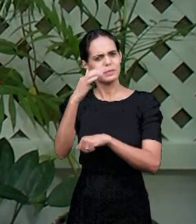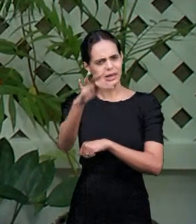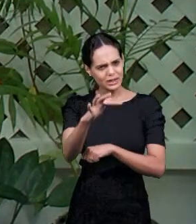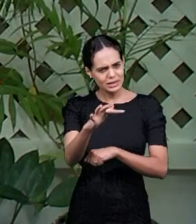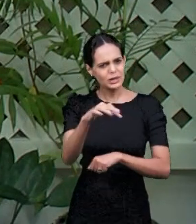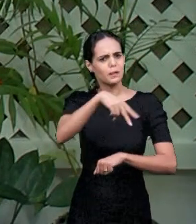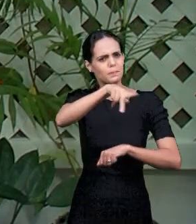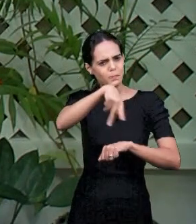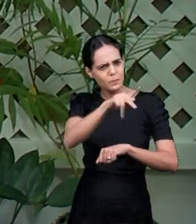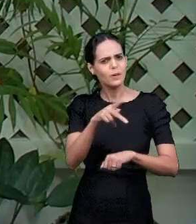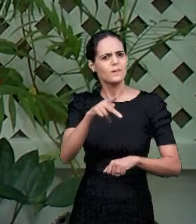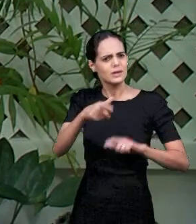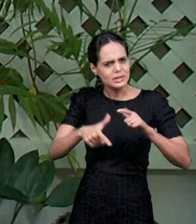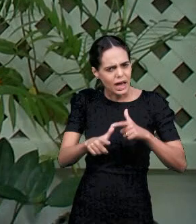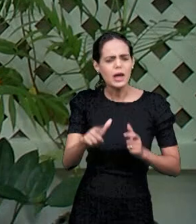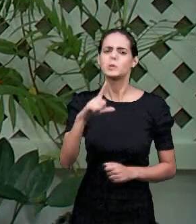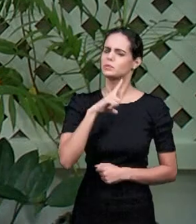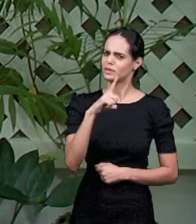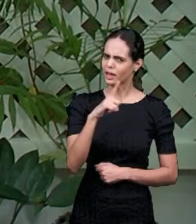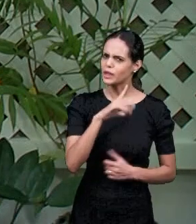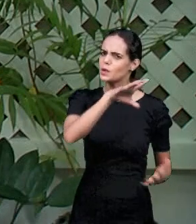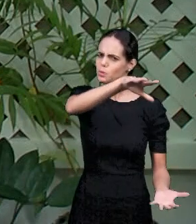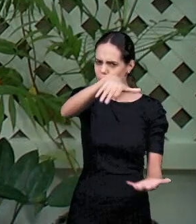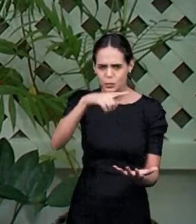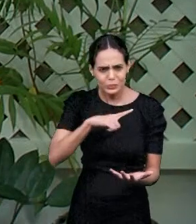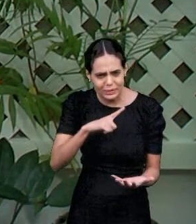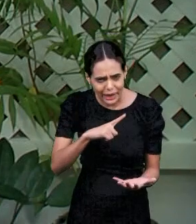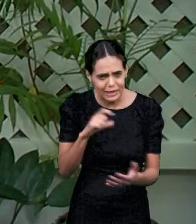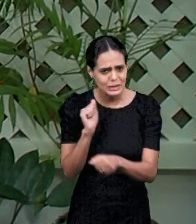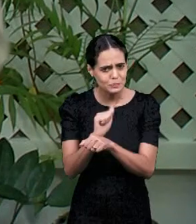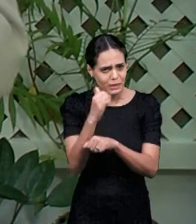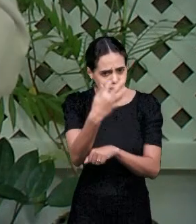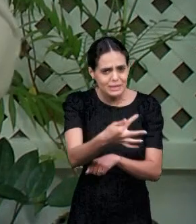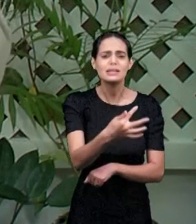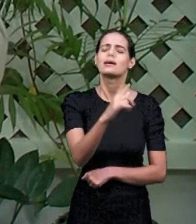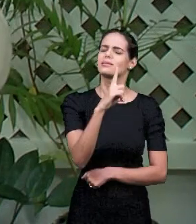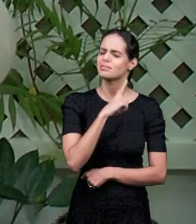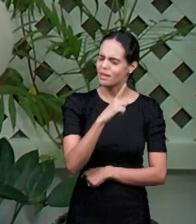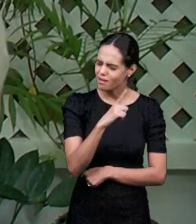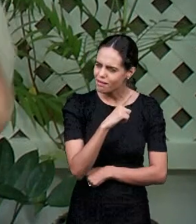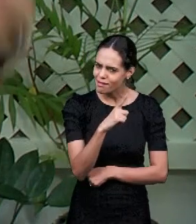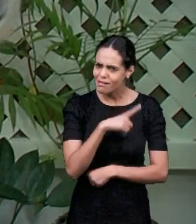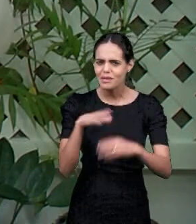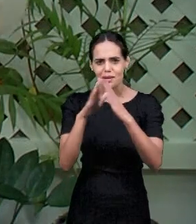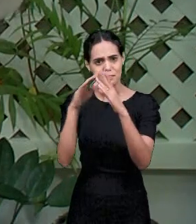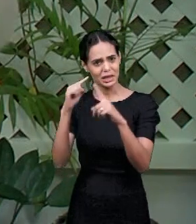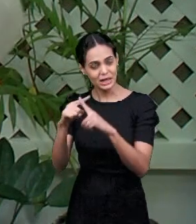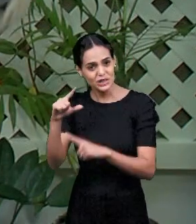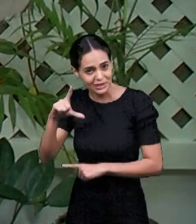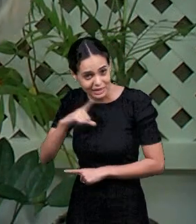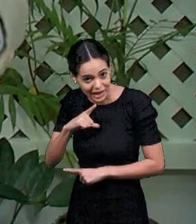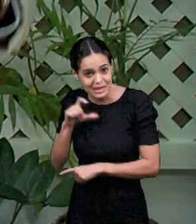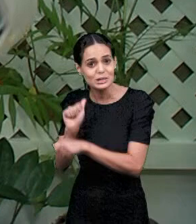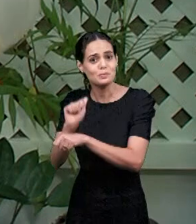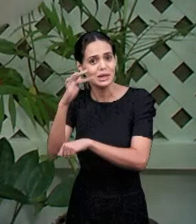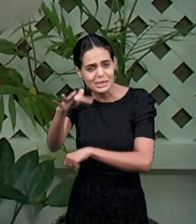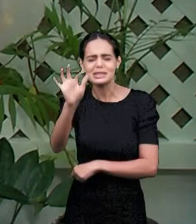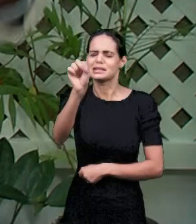oui. Il existe une espérance pour le monde, oui. Il existe une espérance pour l'Église. Et l'Église, elle vit dans